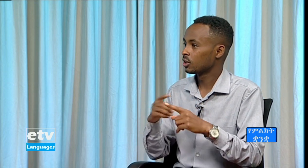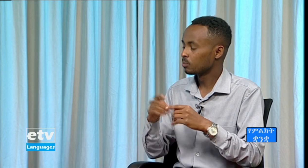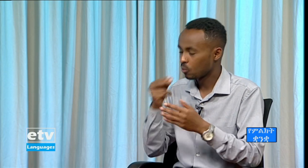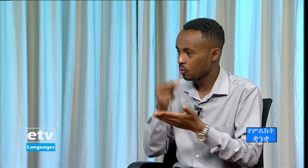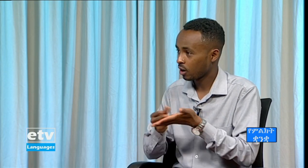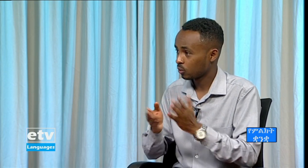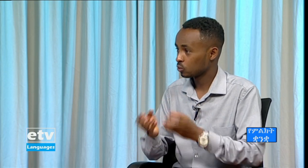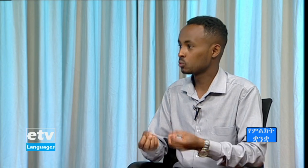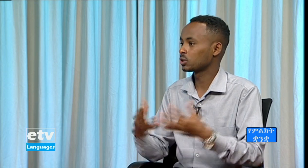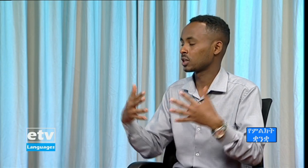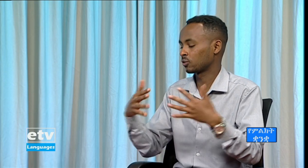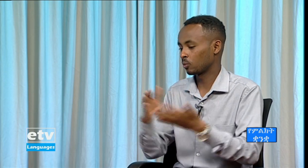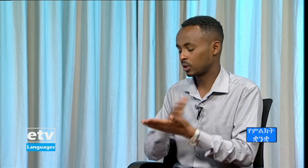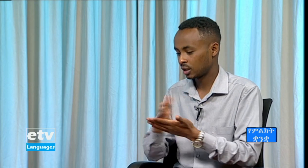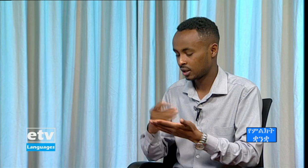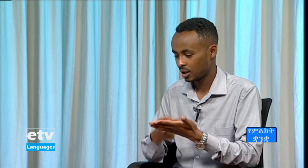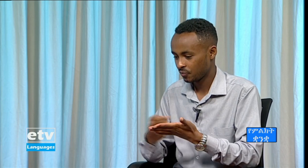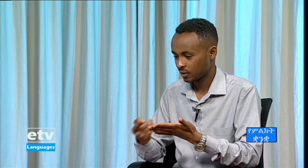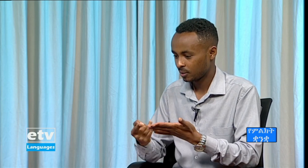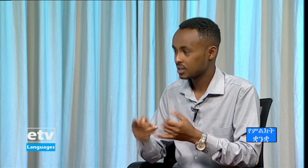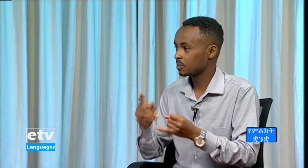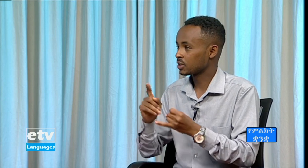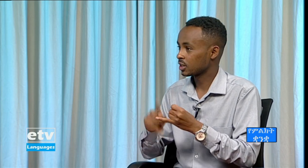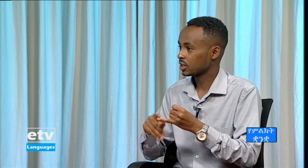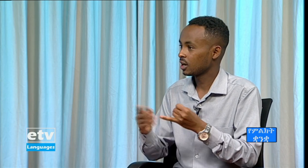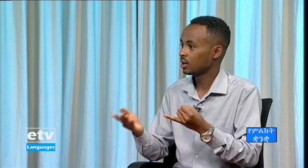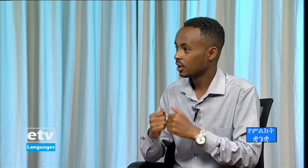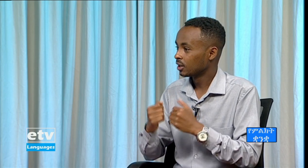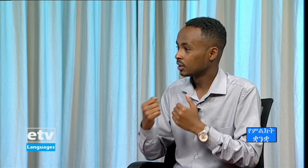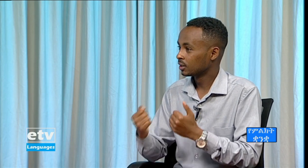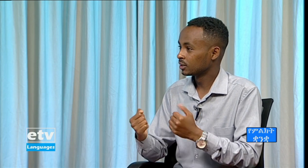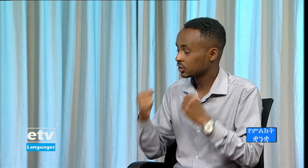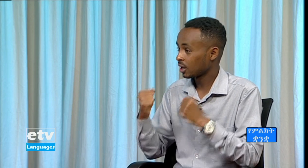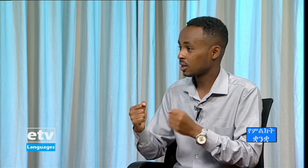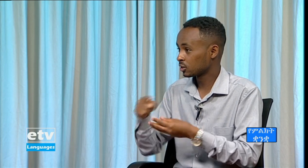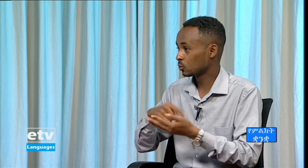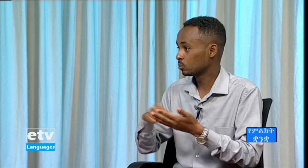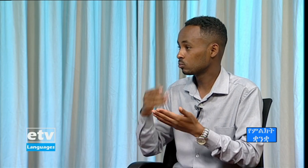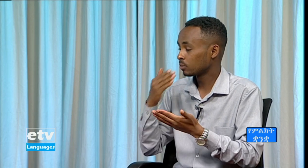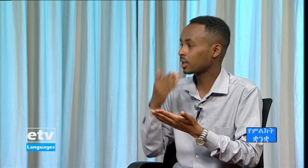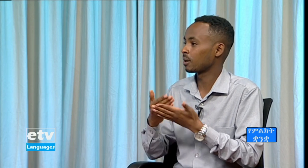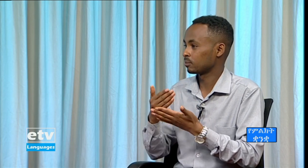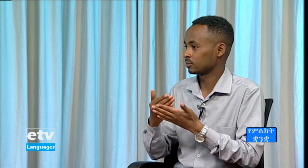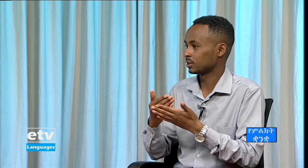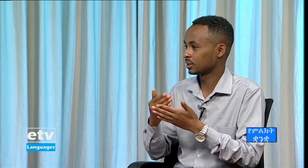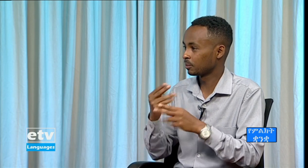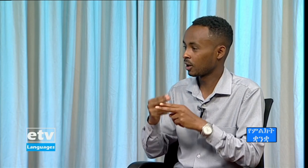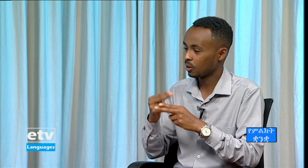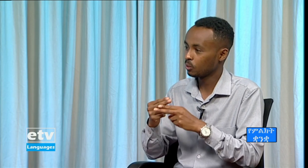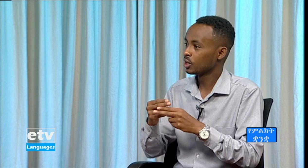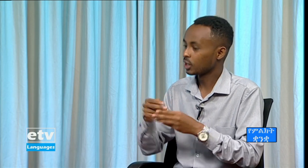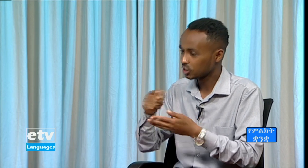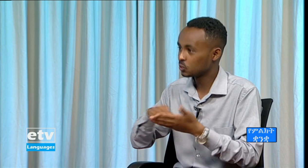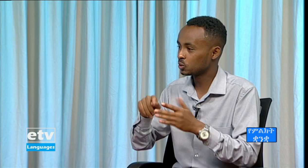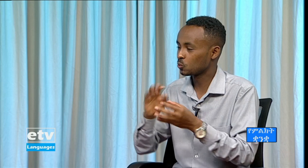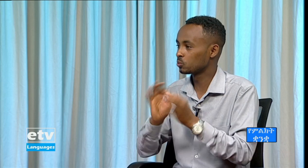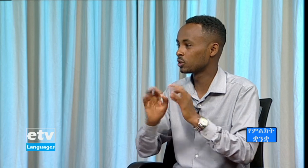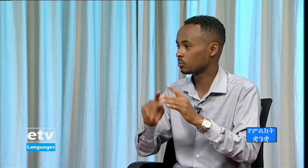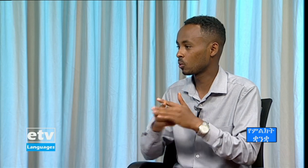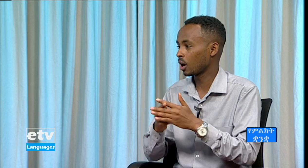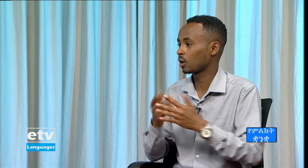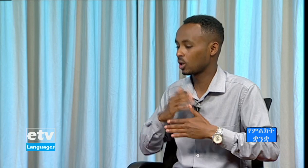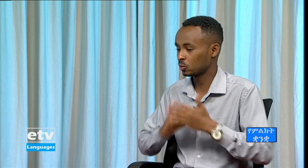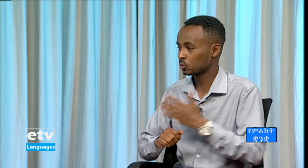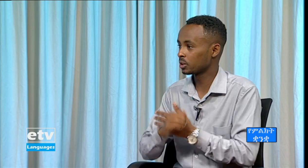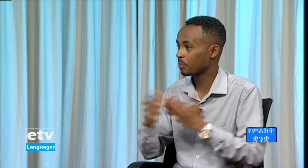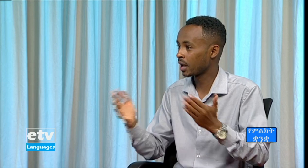አቀናባሪዎች፣ በጎ ፈቃደኞች ብዙ ተሳትፎበታልና በስተመጨረሻ ይቻላል ሲዲዩም መልካም ስም ያለው ከሲዲዩ ትርጉም